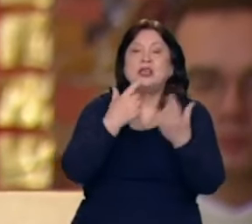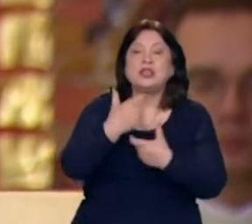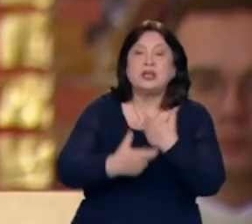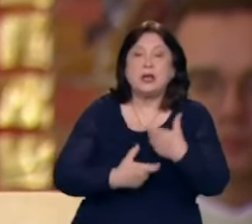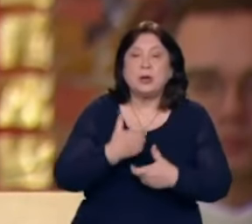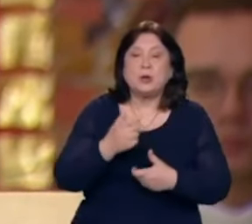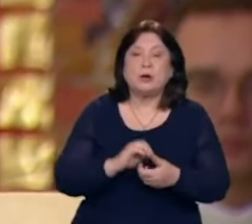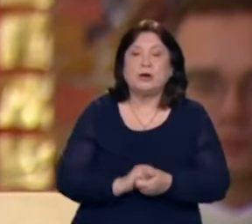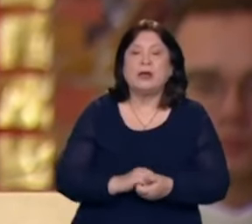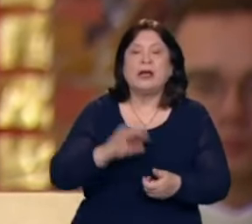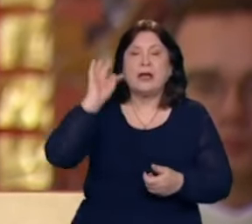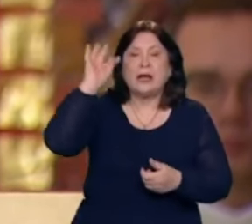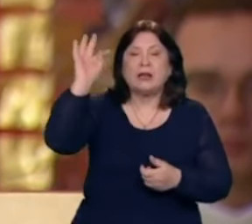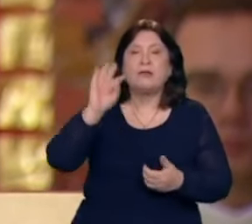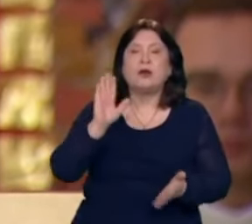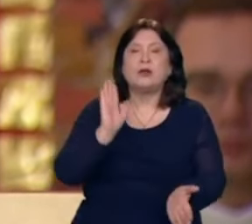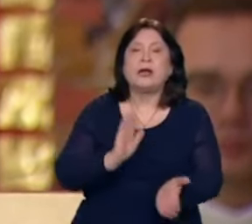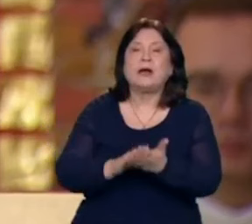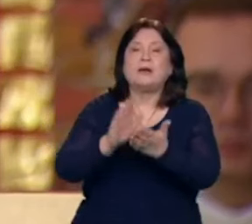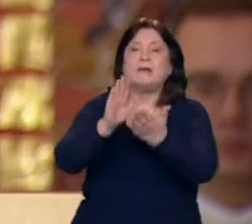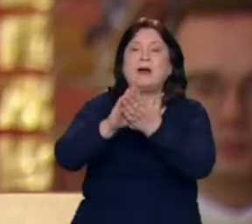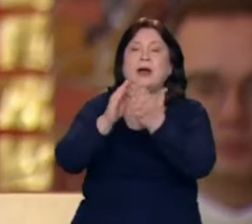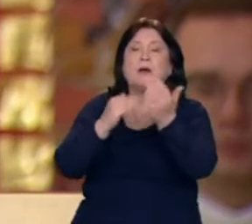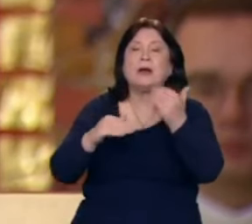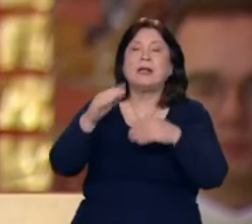twoja chwała nad ich